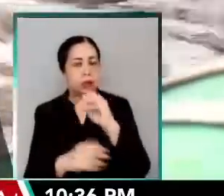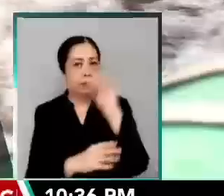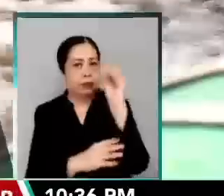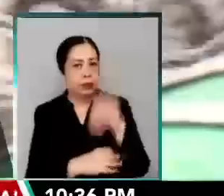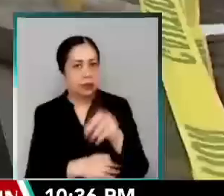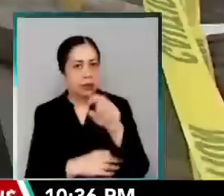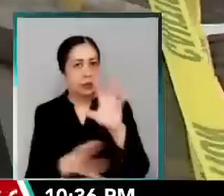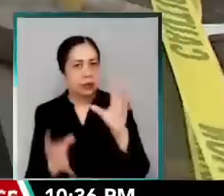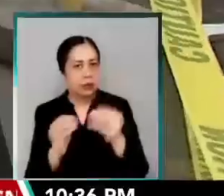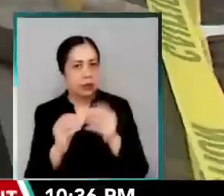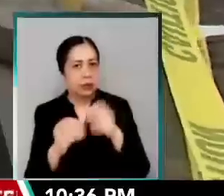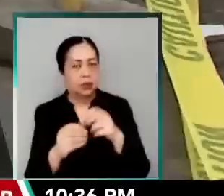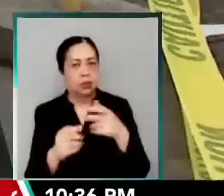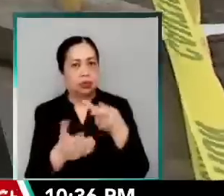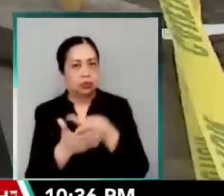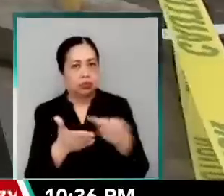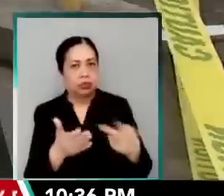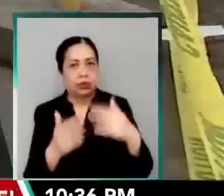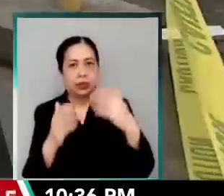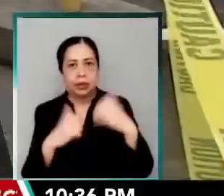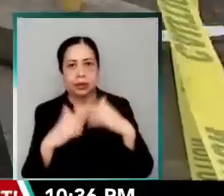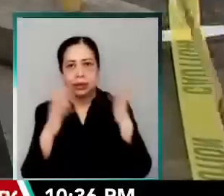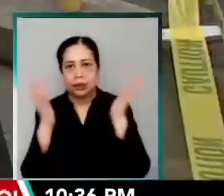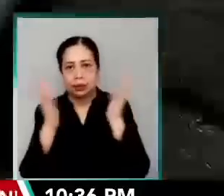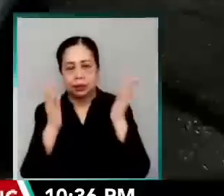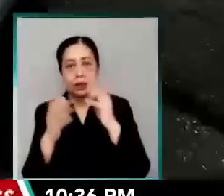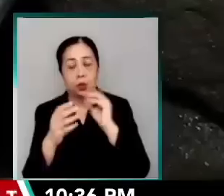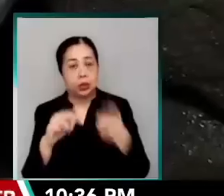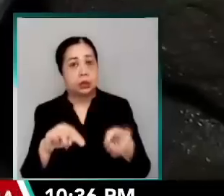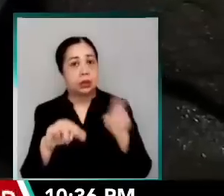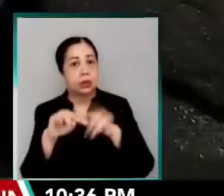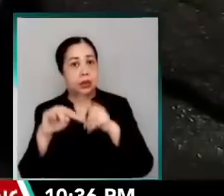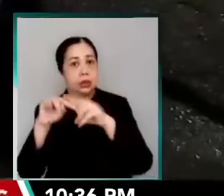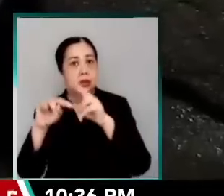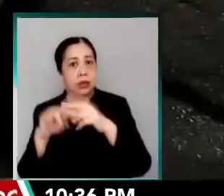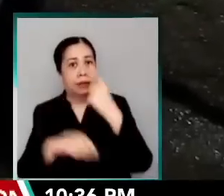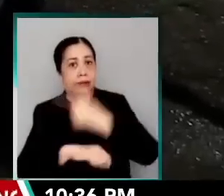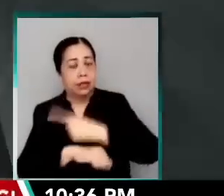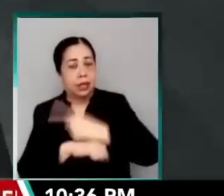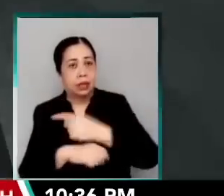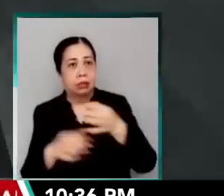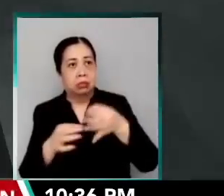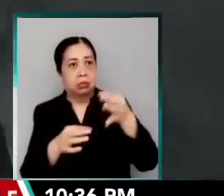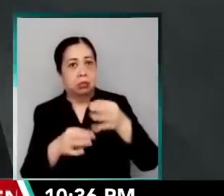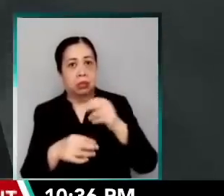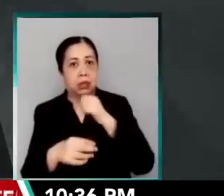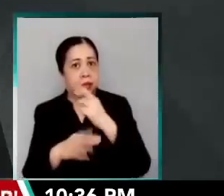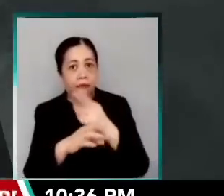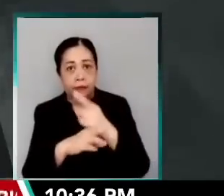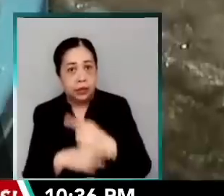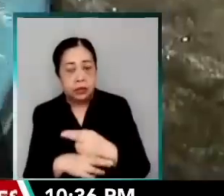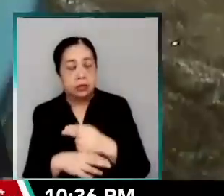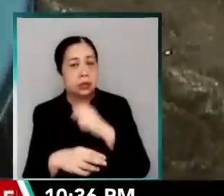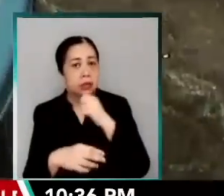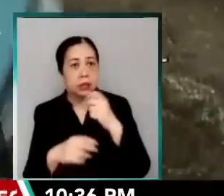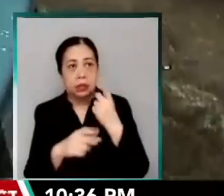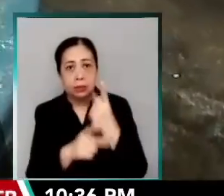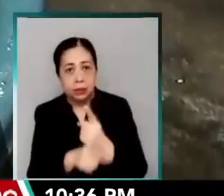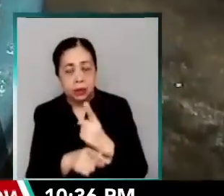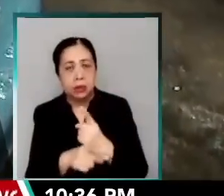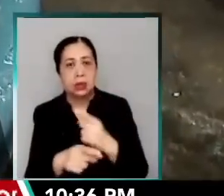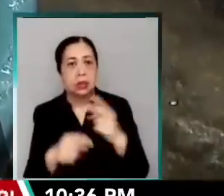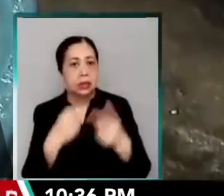ng pumalyang serbisyo at madaragdagan ito bawat araw na hindi naayos ang mga problema. Ang may ipon